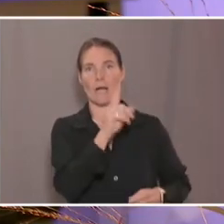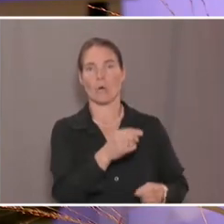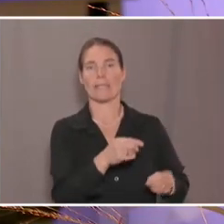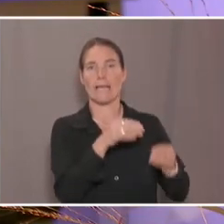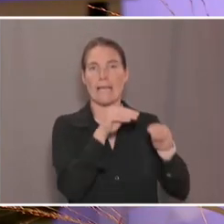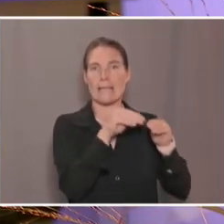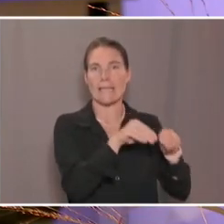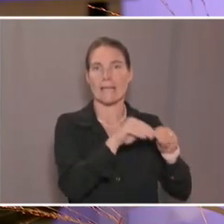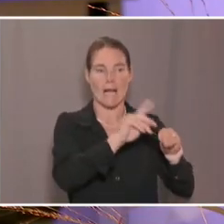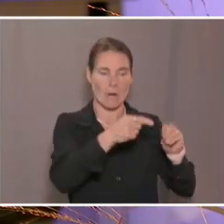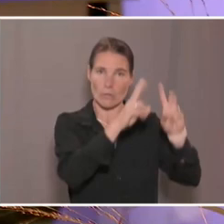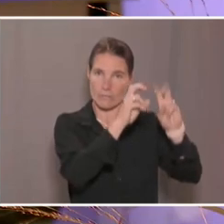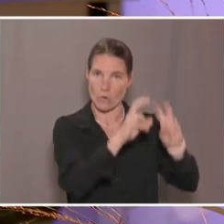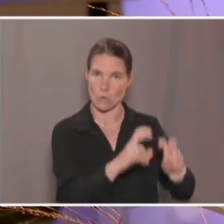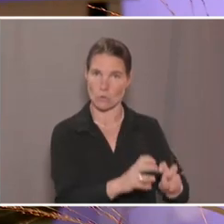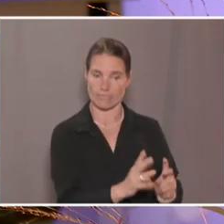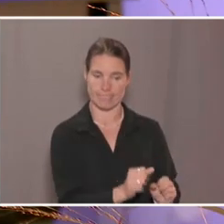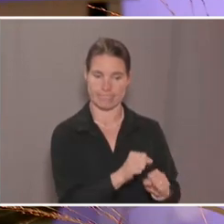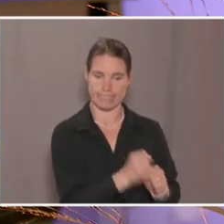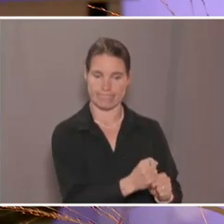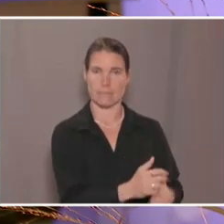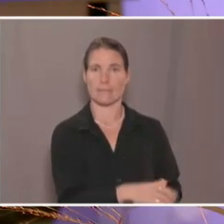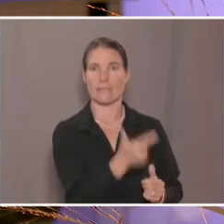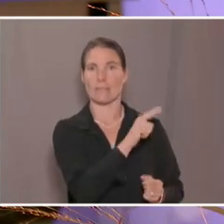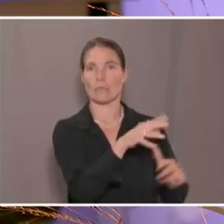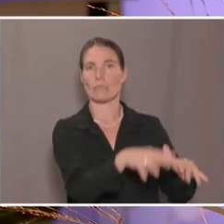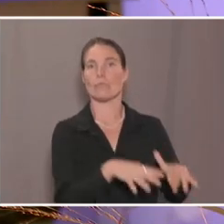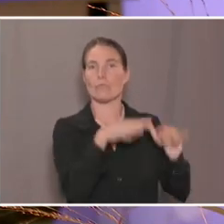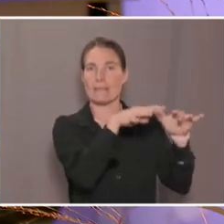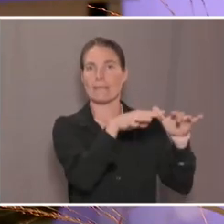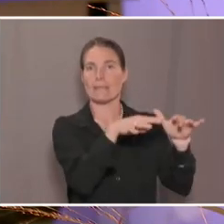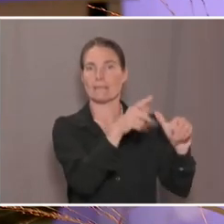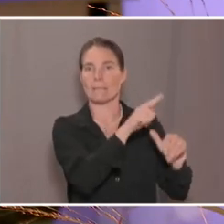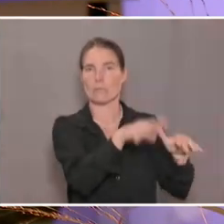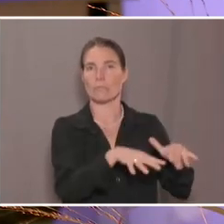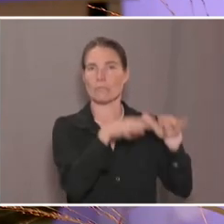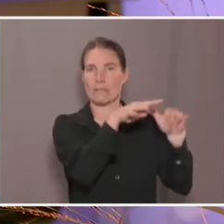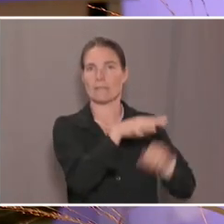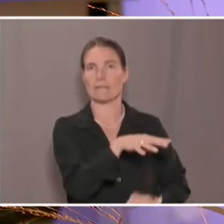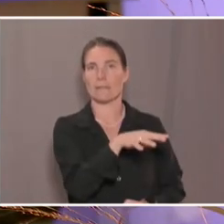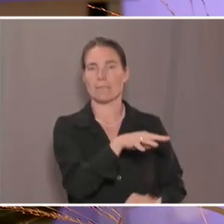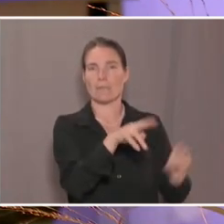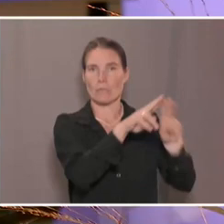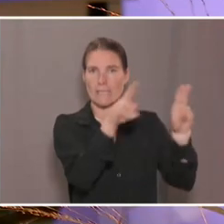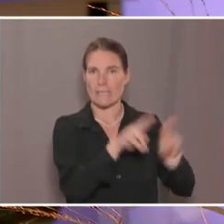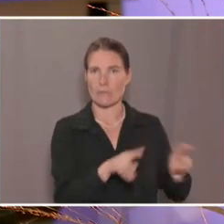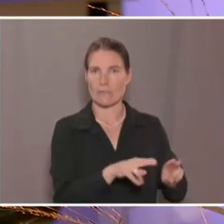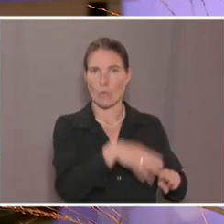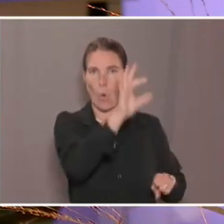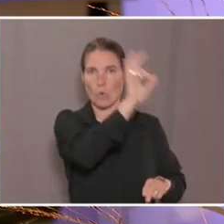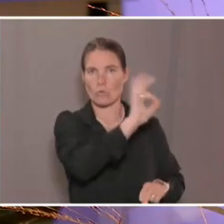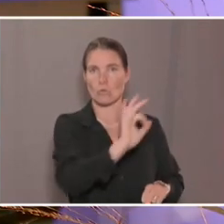als in der Forschung verankert. Seit 2015 ist sie Trägerin des Siegers Internationalisierung der Hochschulen, der